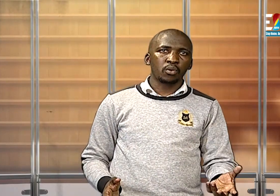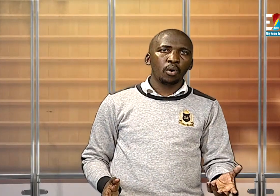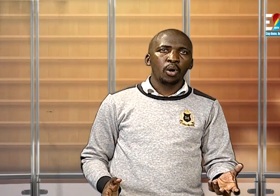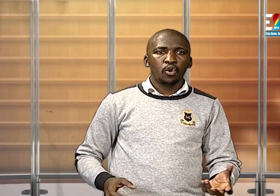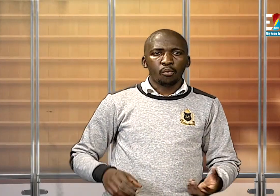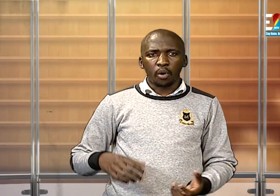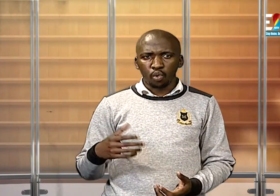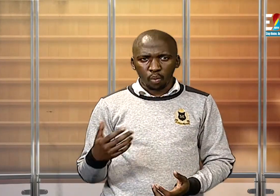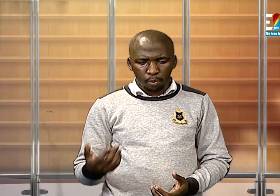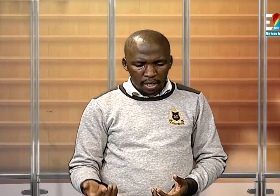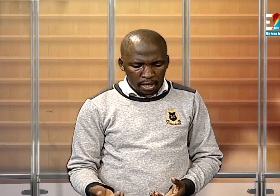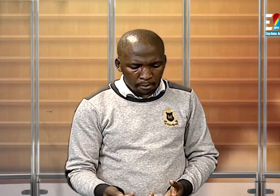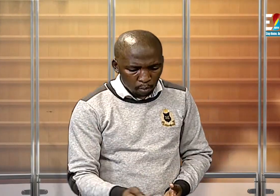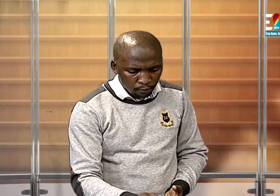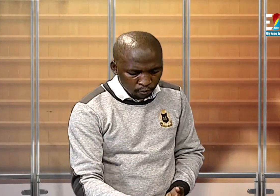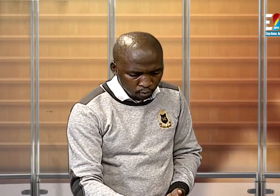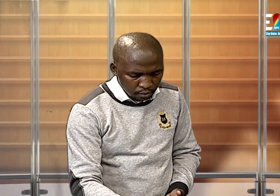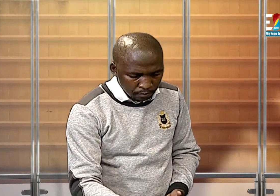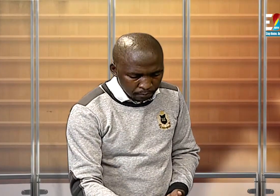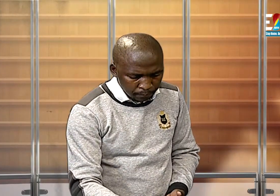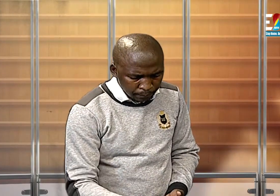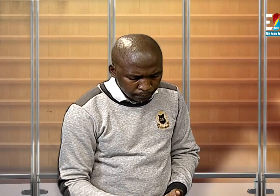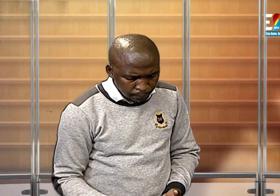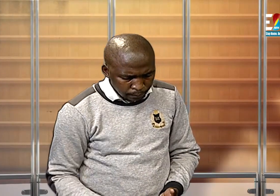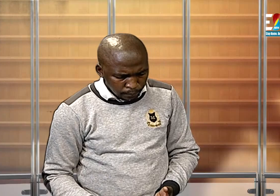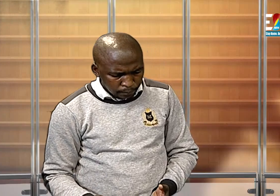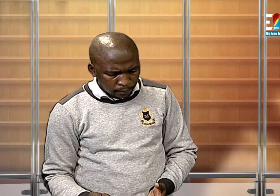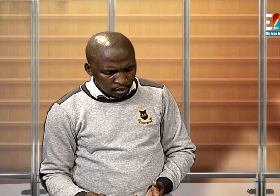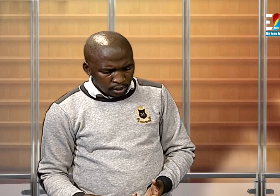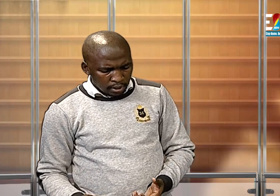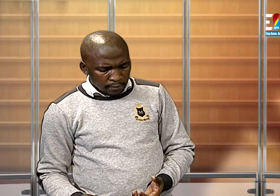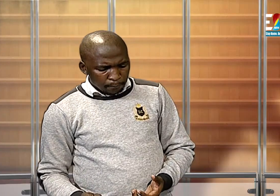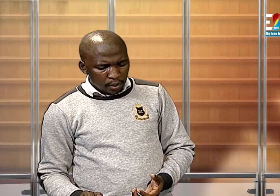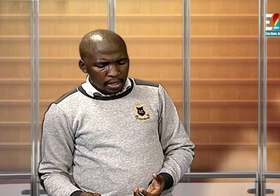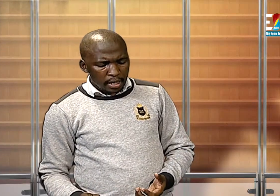kulelo siko noma kulowo mhambo mfundzi